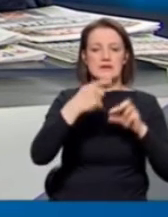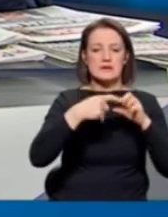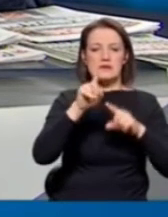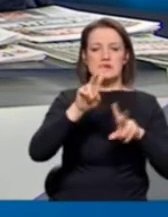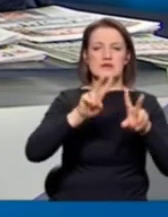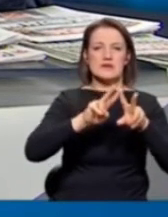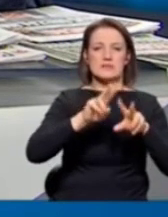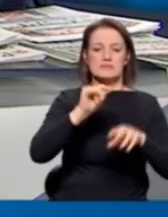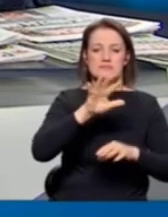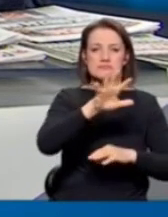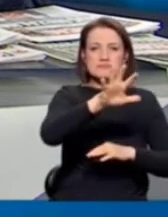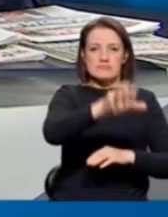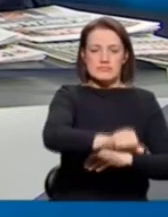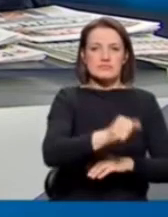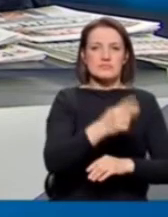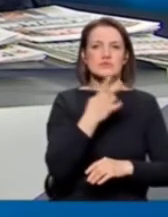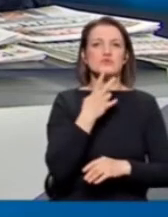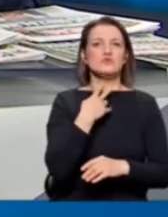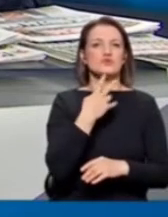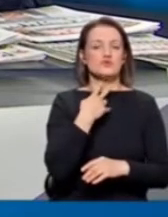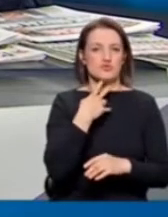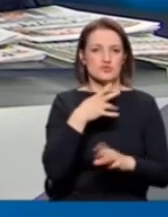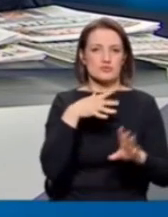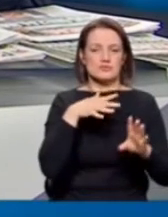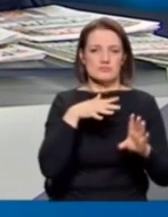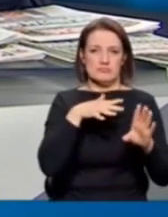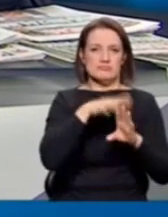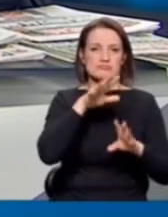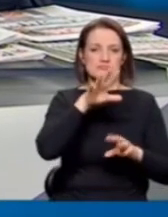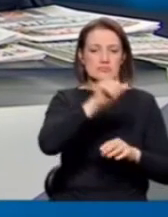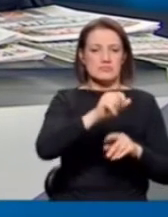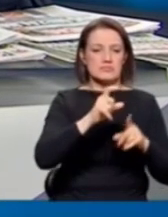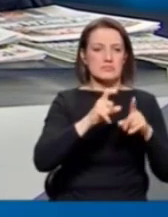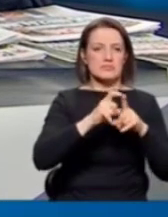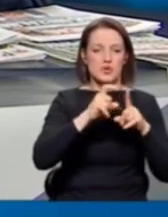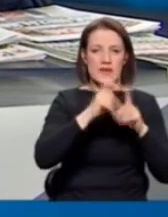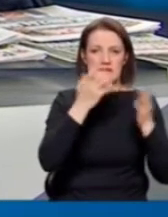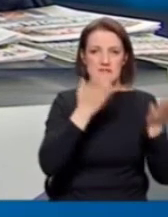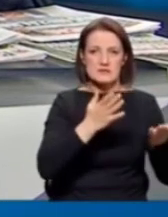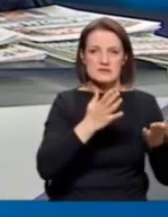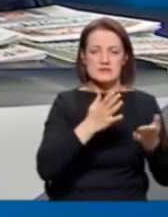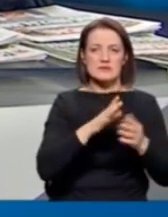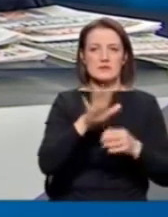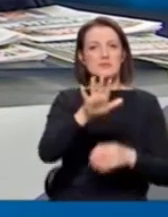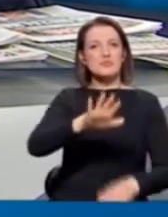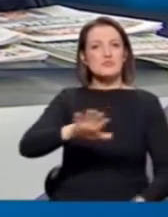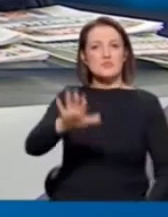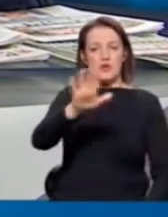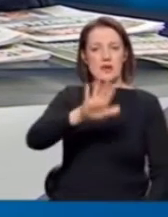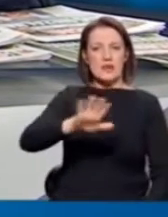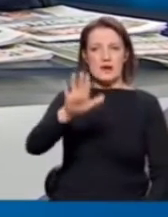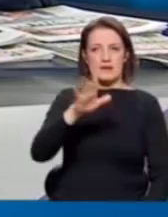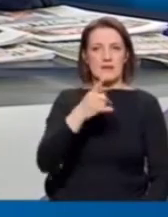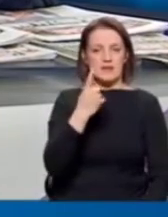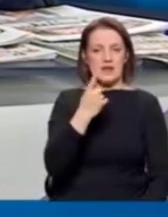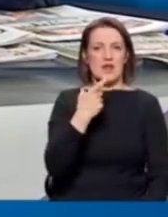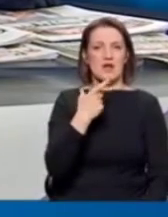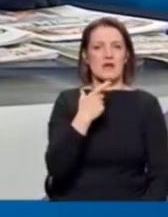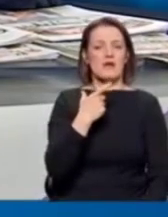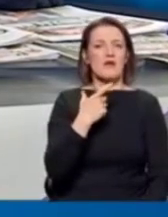etti hala Rus işgali altında işte Donetsk LOL Monster buralarda bir